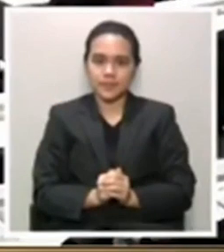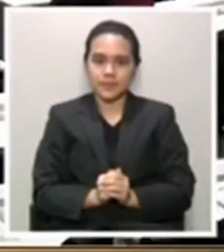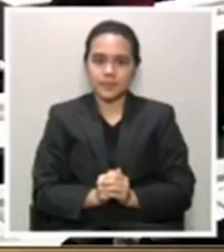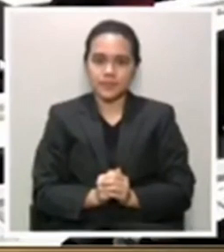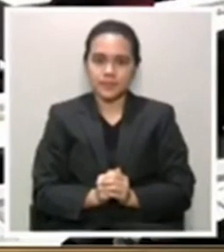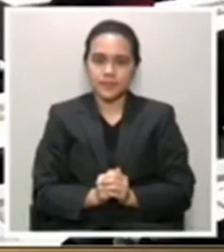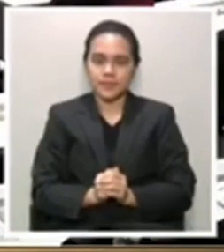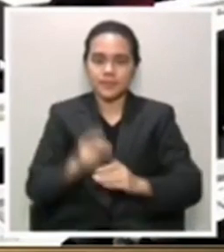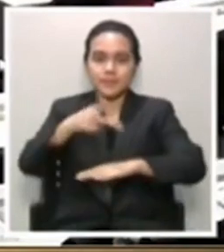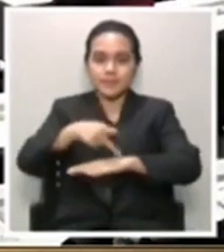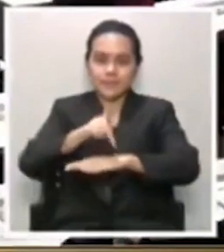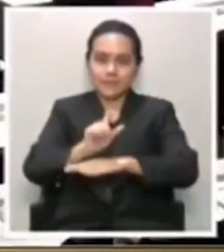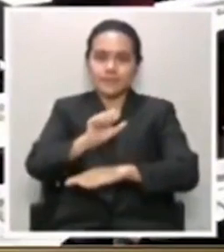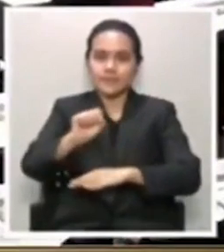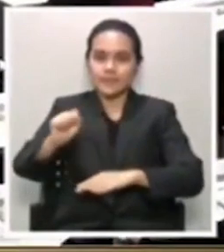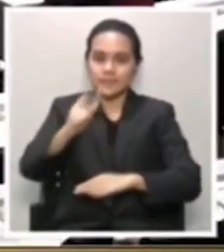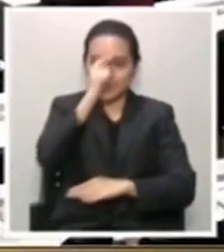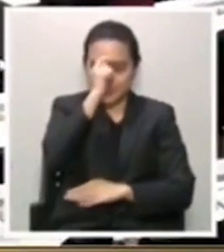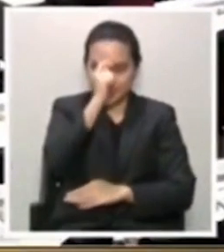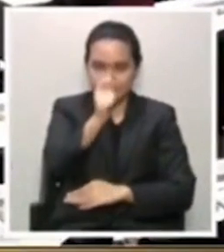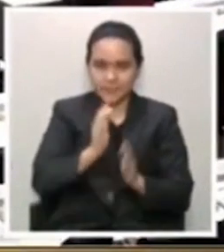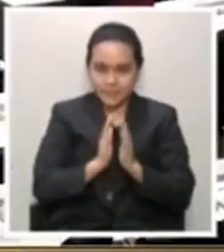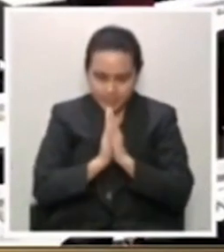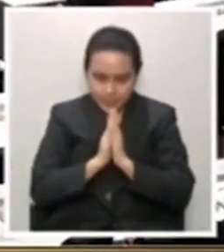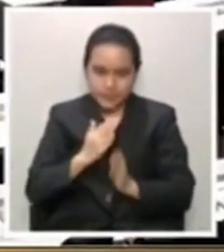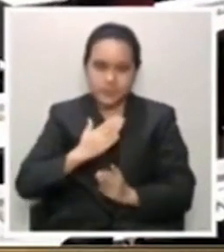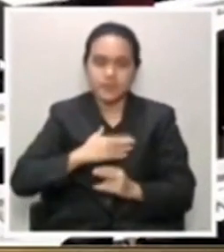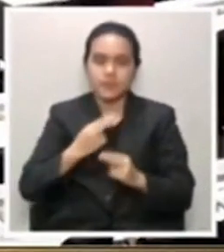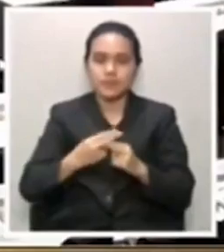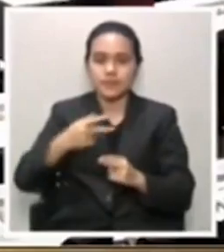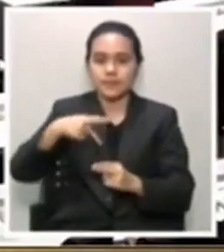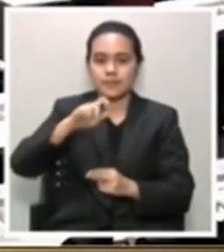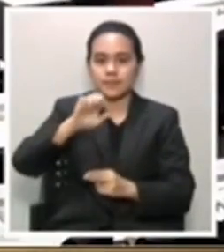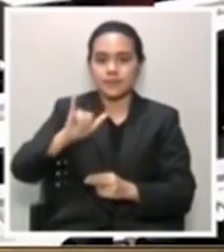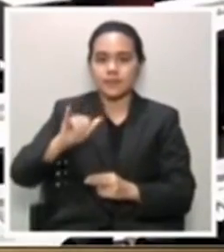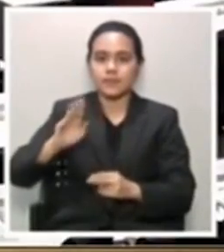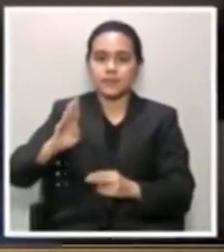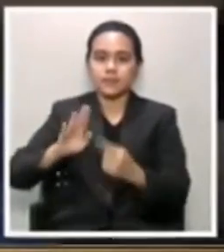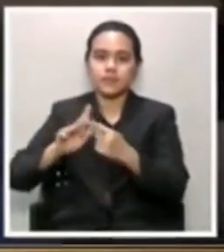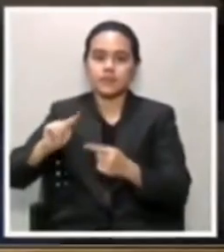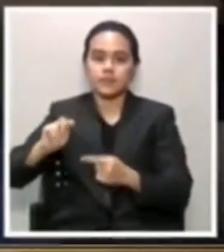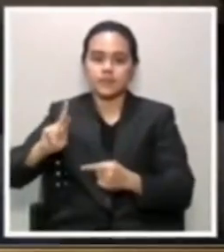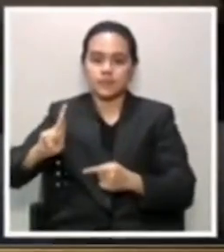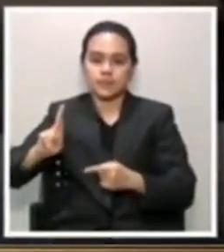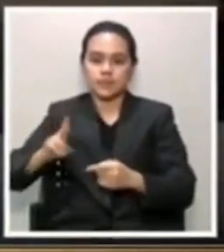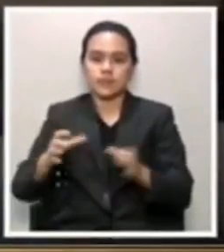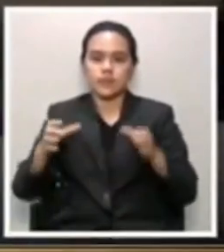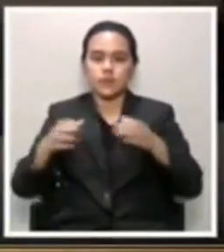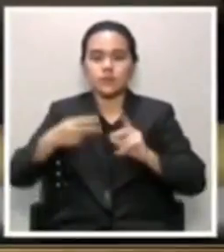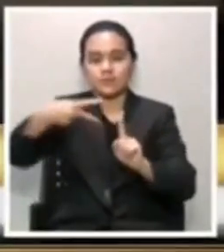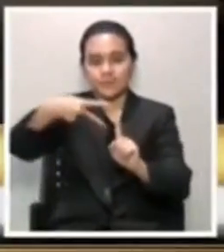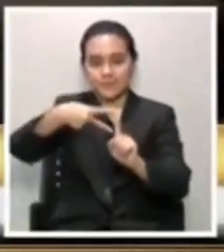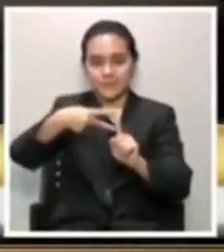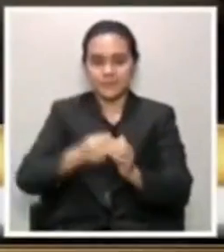ท่านประธานสภาผู้แทนราษฎรที่เคารพผมปิยบุตรแสงกนกกุลสมาชิกสภาผู้แทนราษฎรจากพรรคอนาคตใหม่ครับ